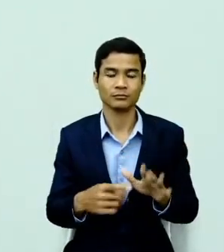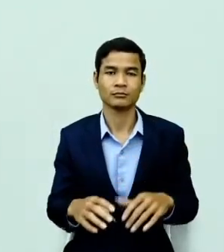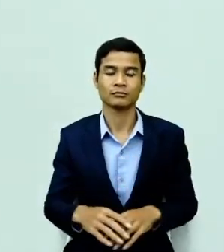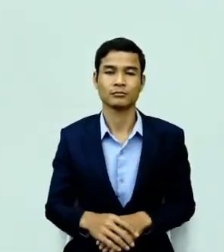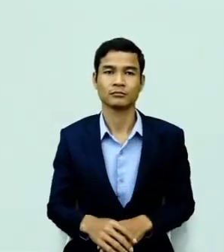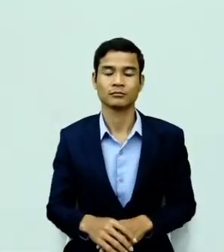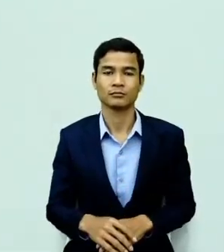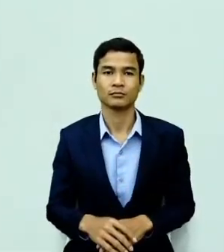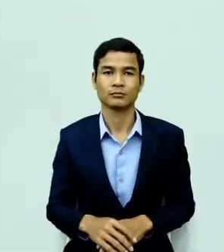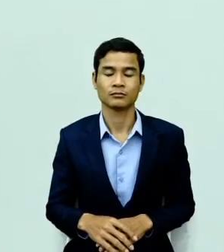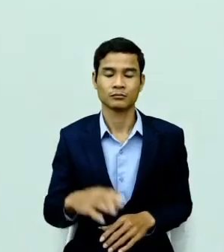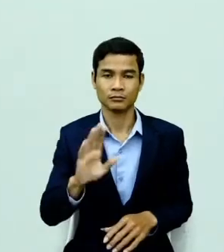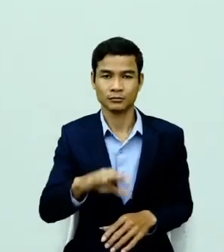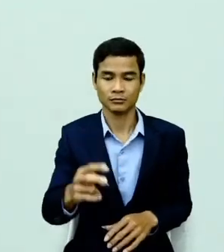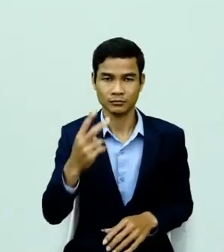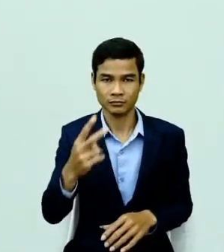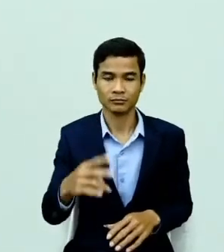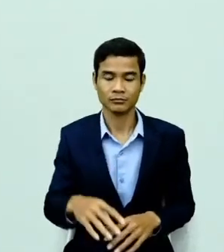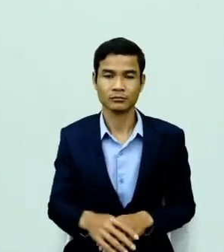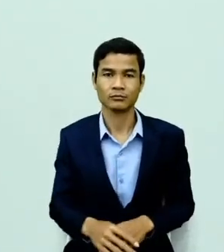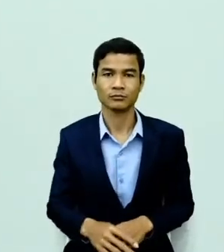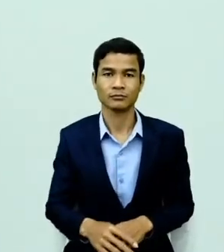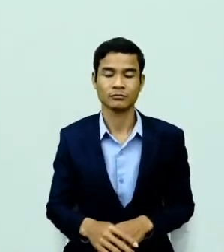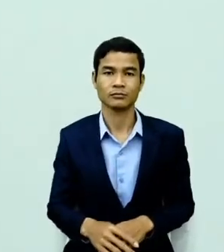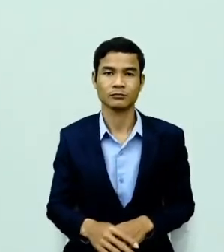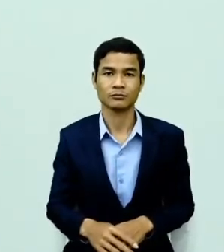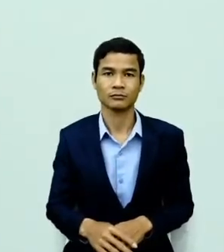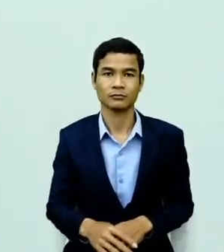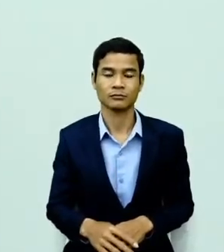តិចាកូន